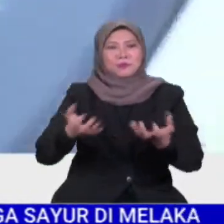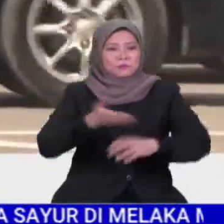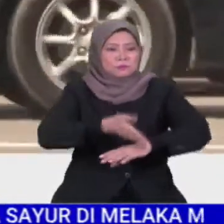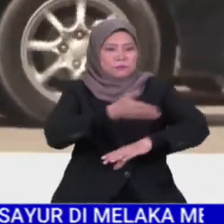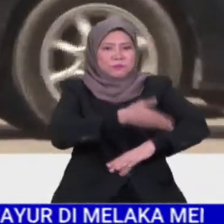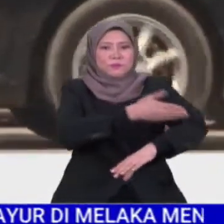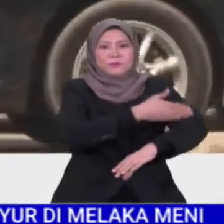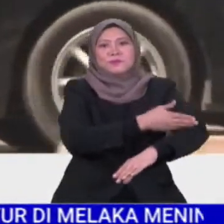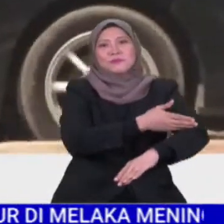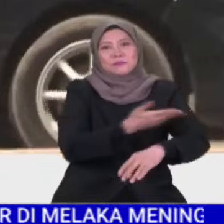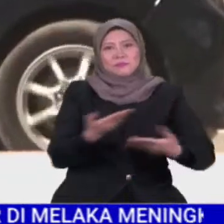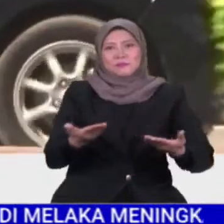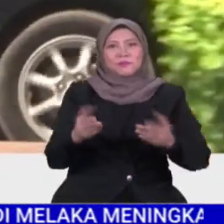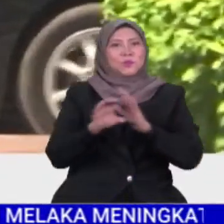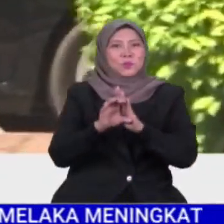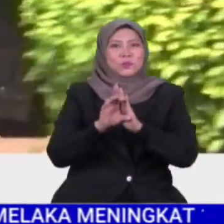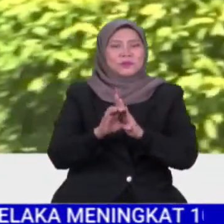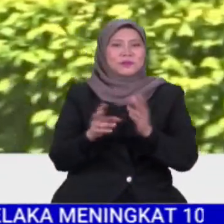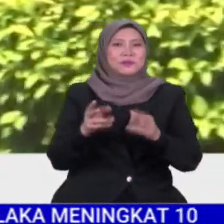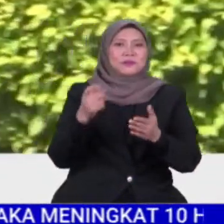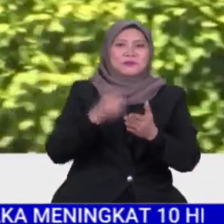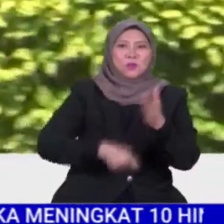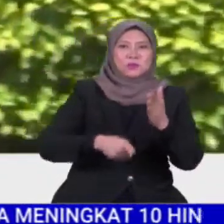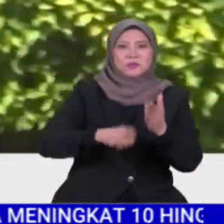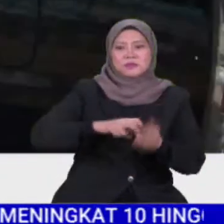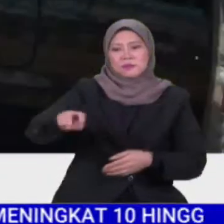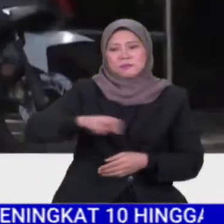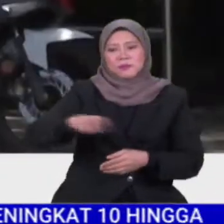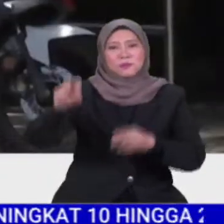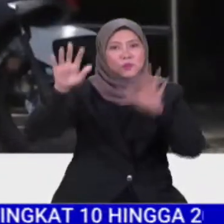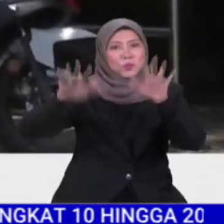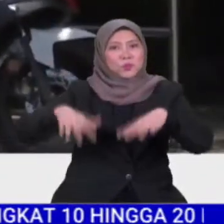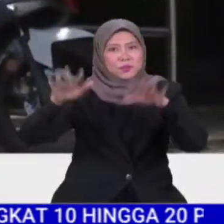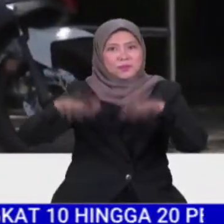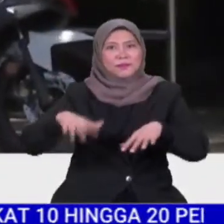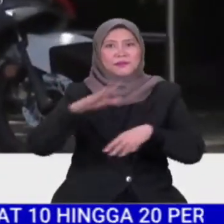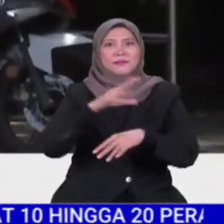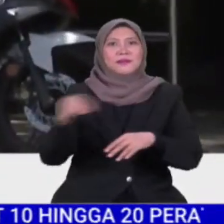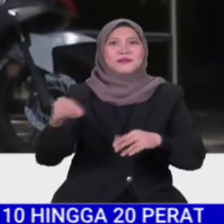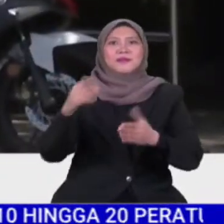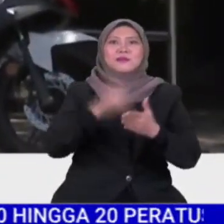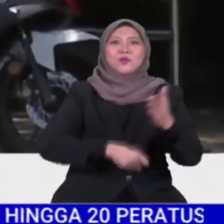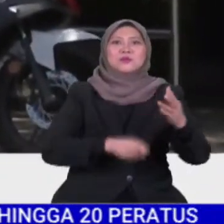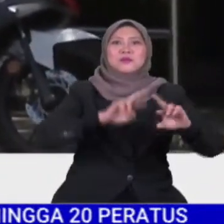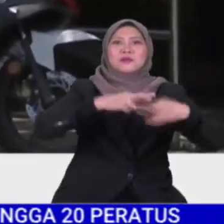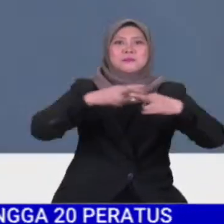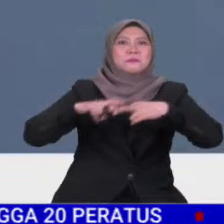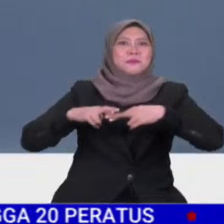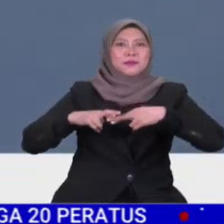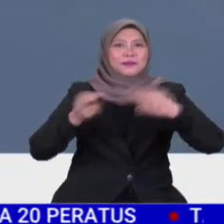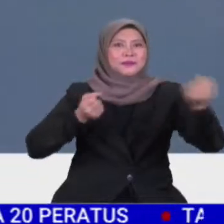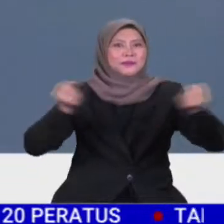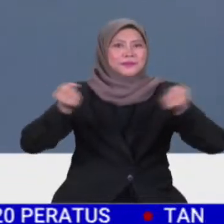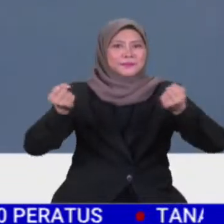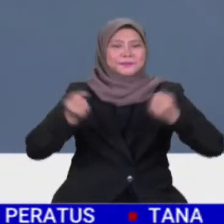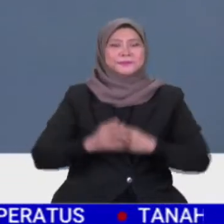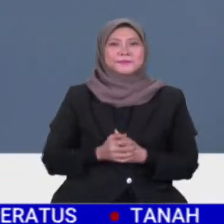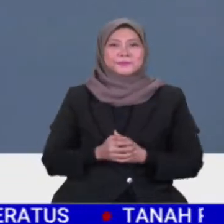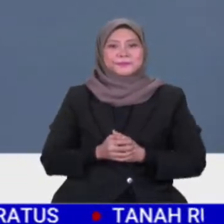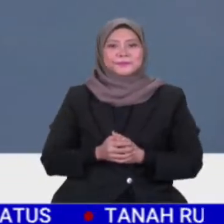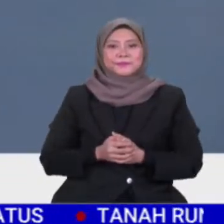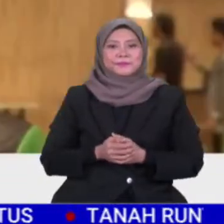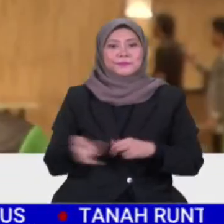penambahbaikan insentif tertentu seperti kadar tambang pada musim hujan dan kos penyelenggaraan kenderaan. Menambahkan